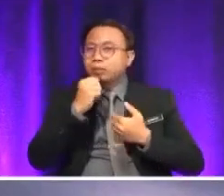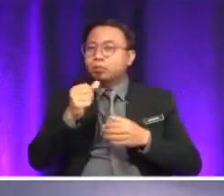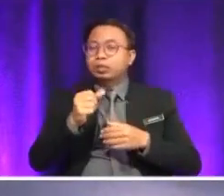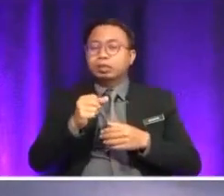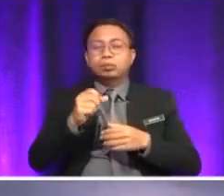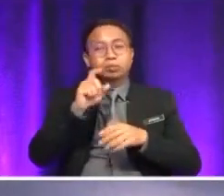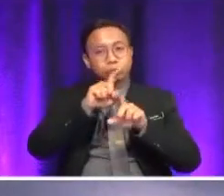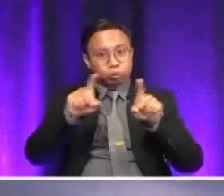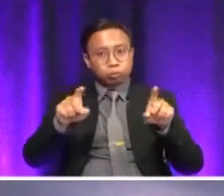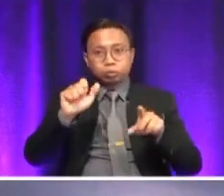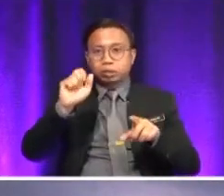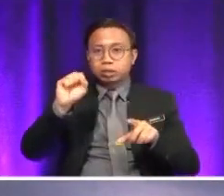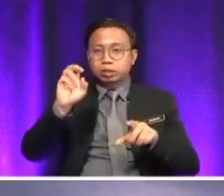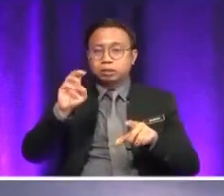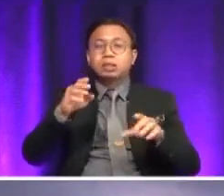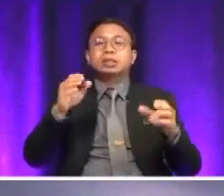yang jadi